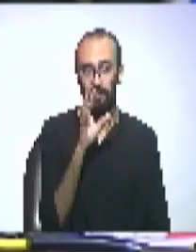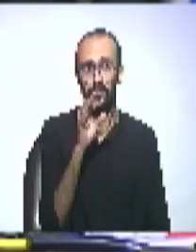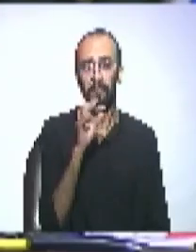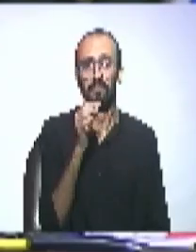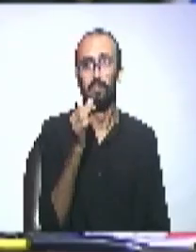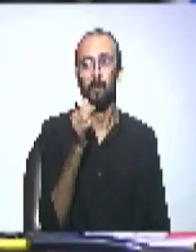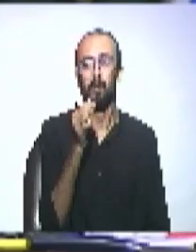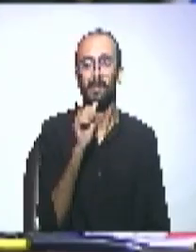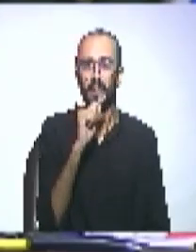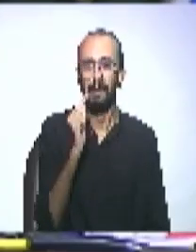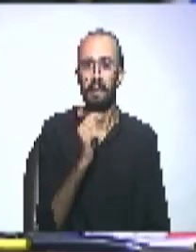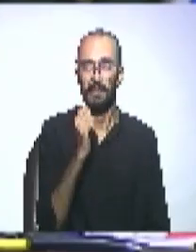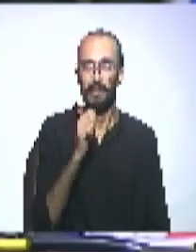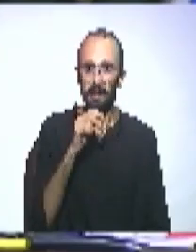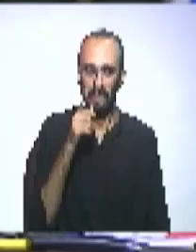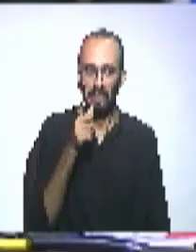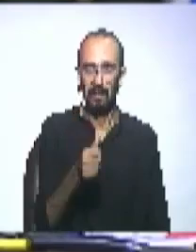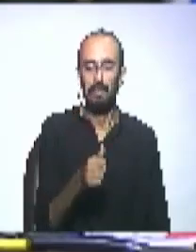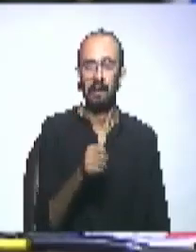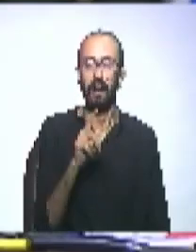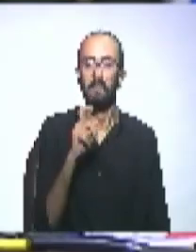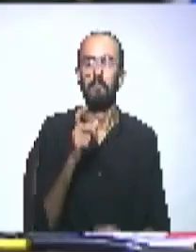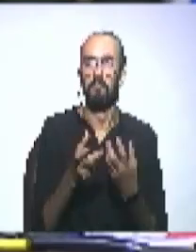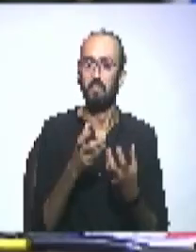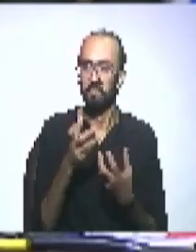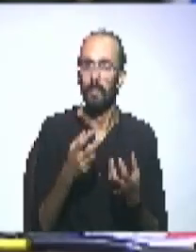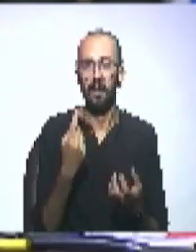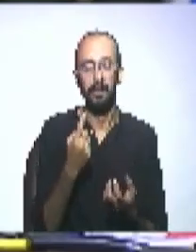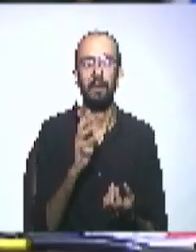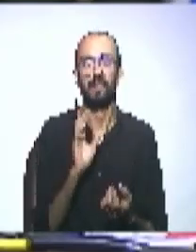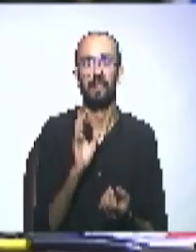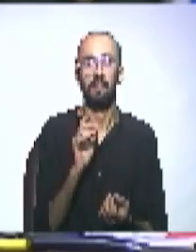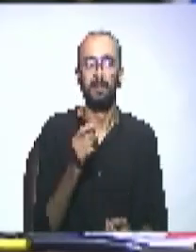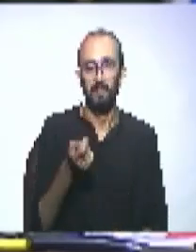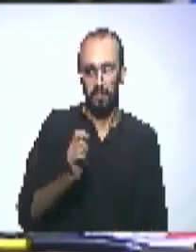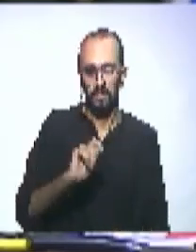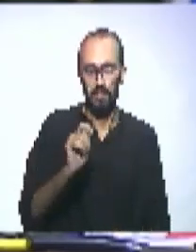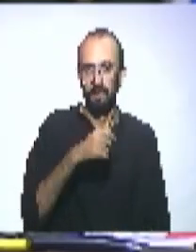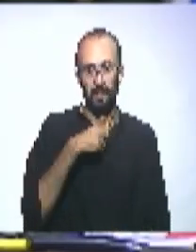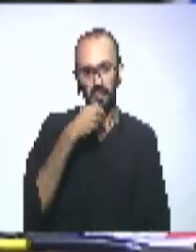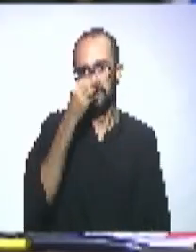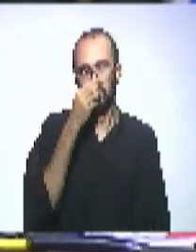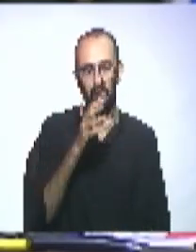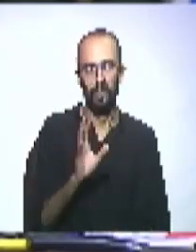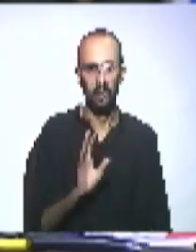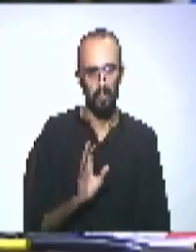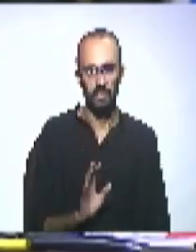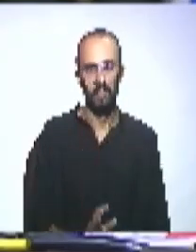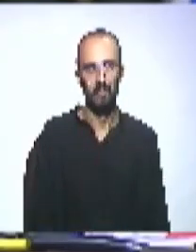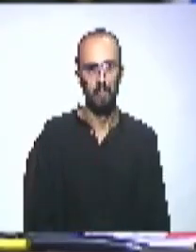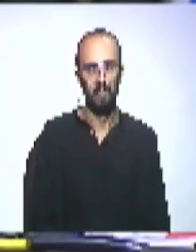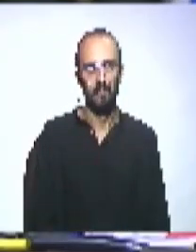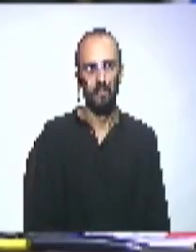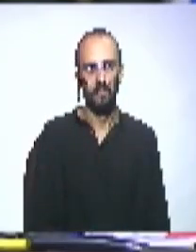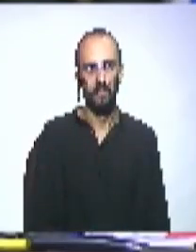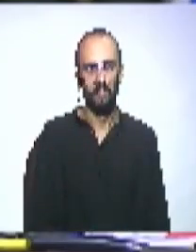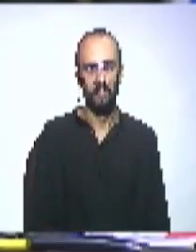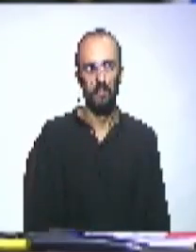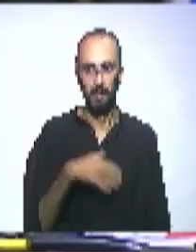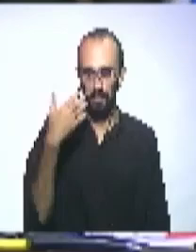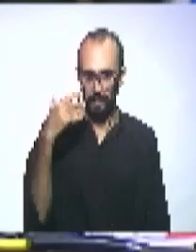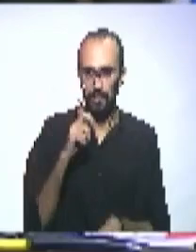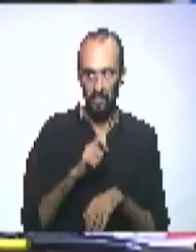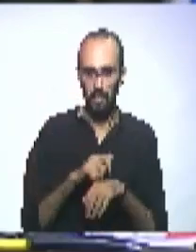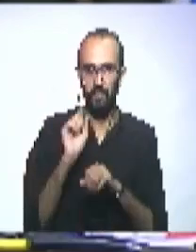او يعني ممكن تسلقيه وتحطيه مسلوق، لكن ما بحبش انا الحاجات التانية دي. ما علينا، يعني هنبقى نستخدمها في وقتها هي